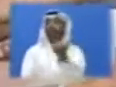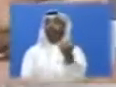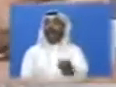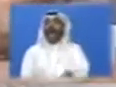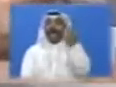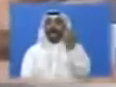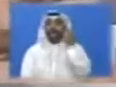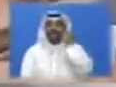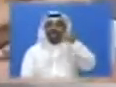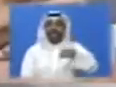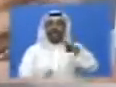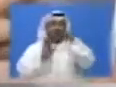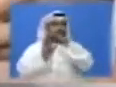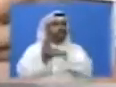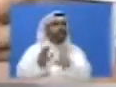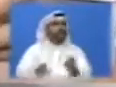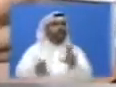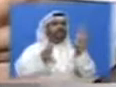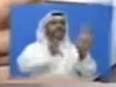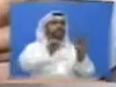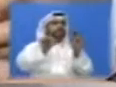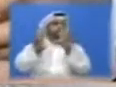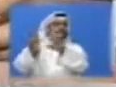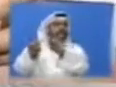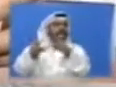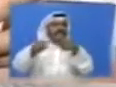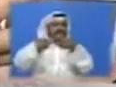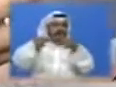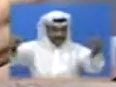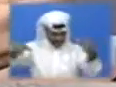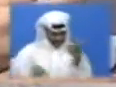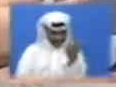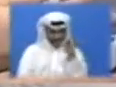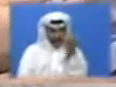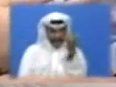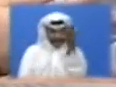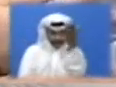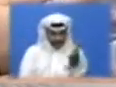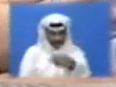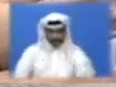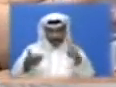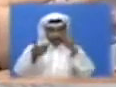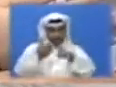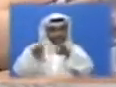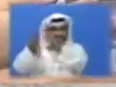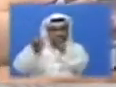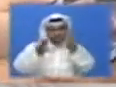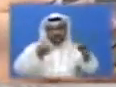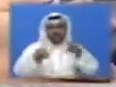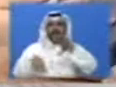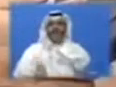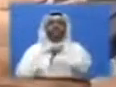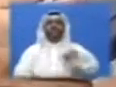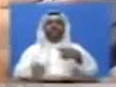المواضيع اللي هو متعلق في معاملة مواطنين مجلس التعاون الخليجي، معاملة متساوية في مختلف دول